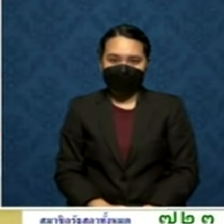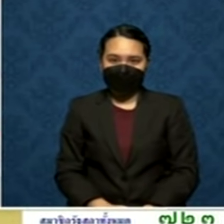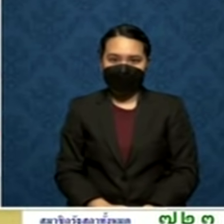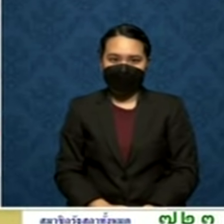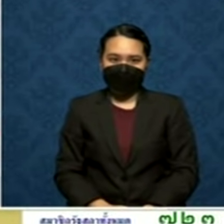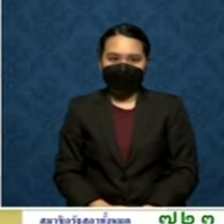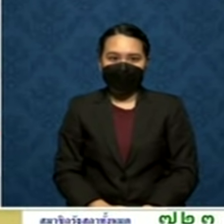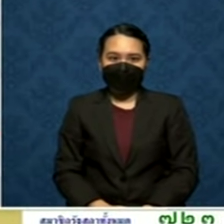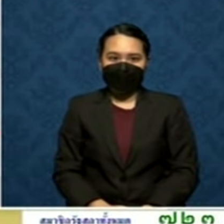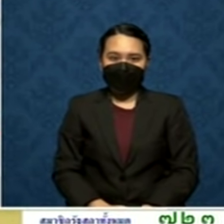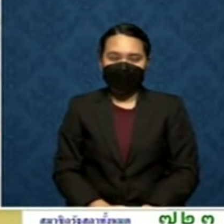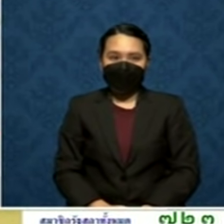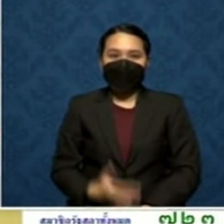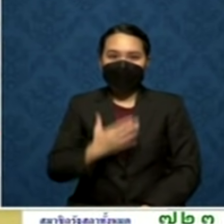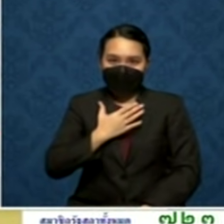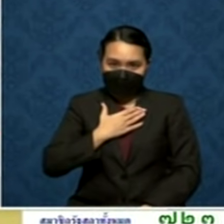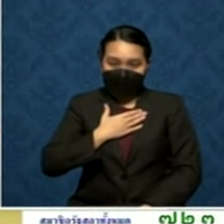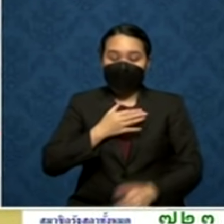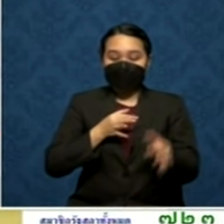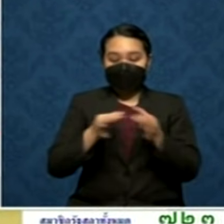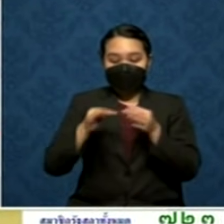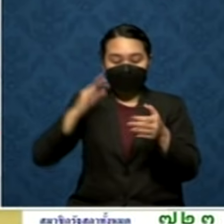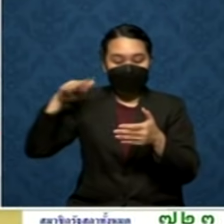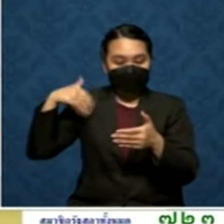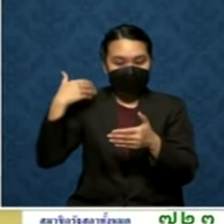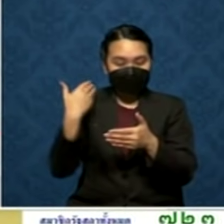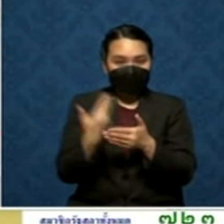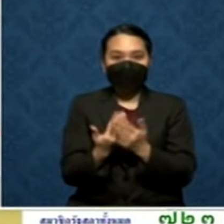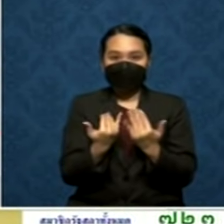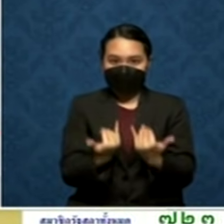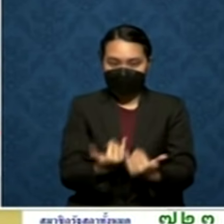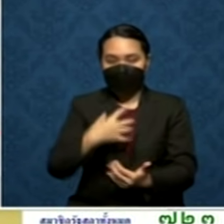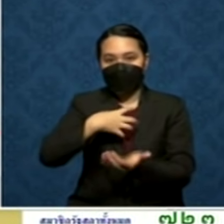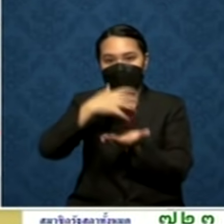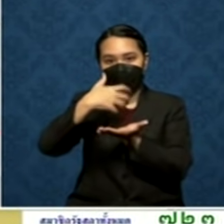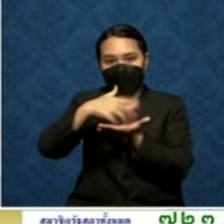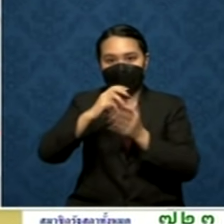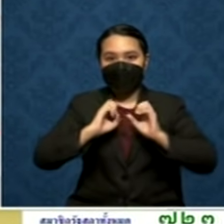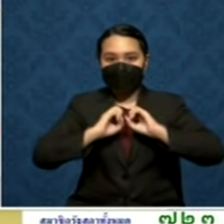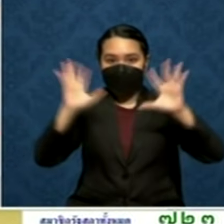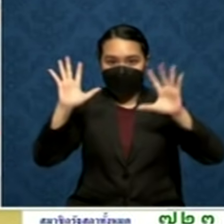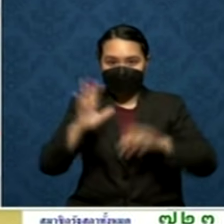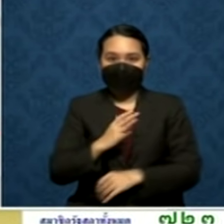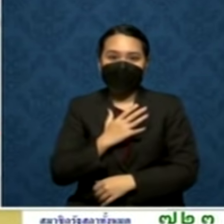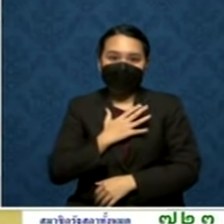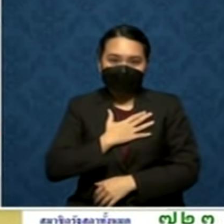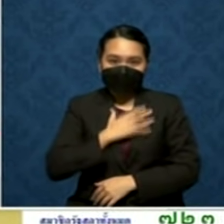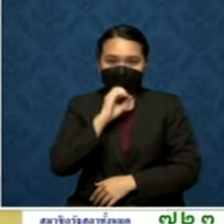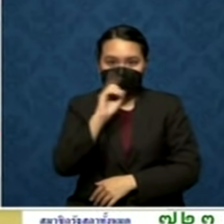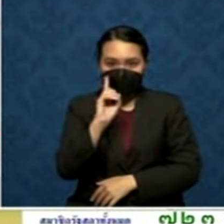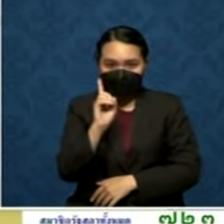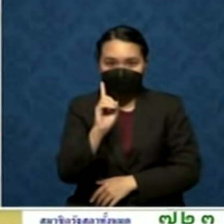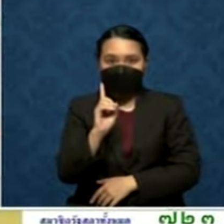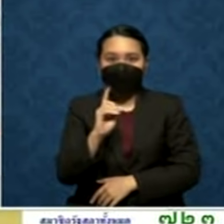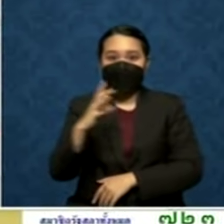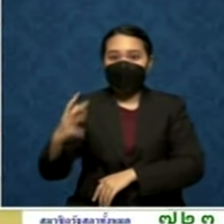แต่ผมอธิปรายมาถึงตรงนี้ต้องพูดกันให้ชัดครับผมไม่ได้ปฏิเสธครับว่านักการเมืองที่